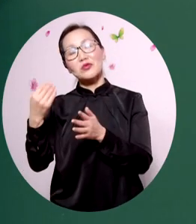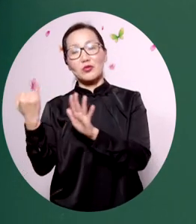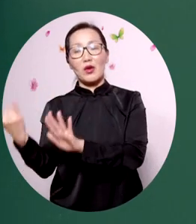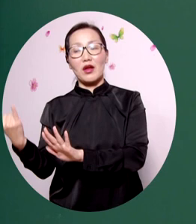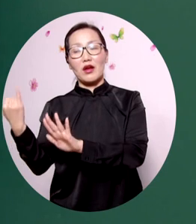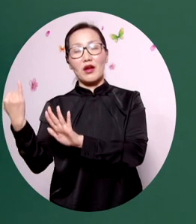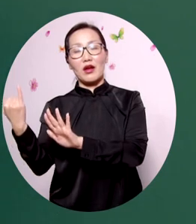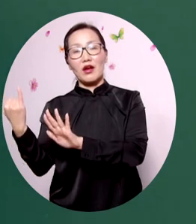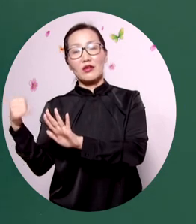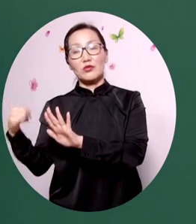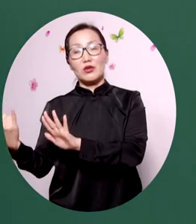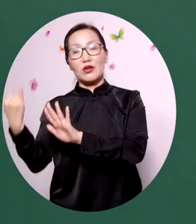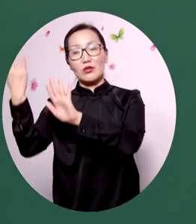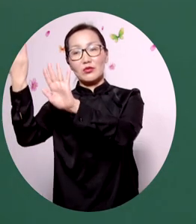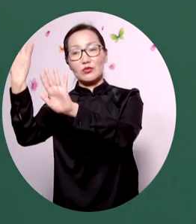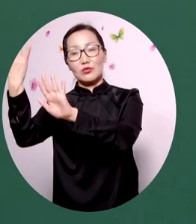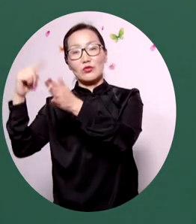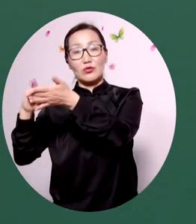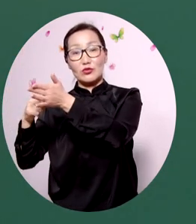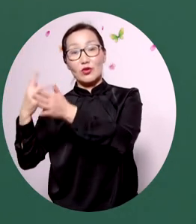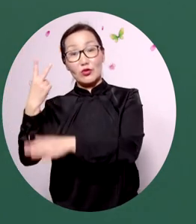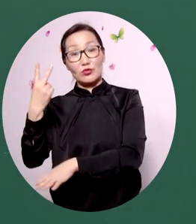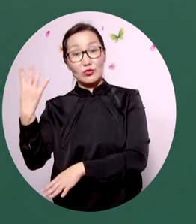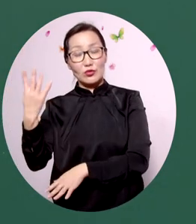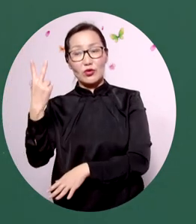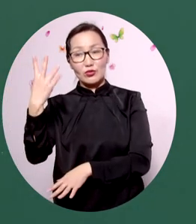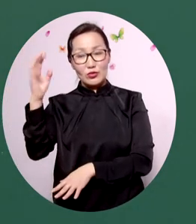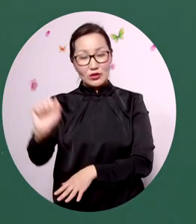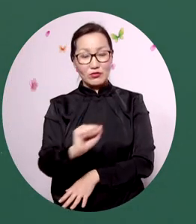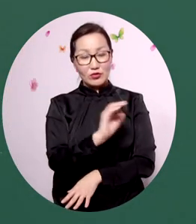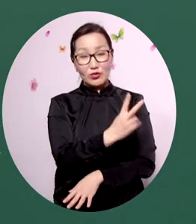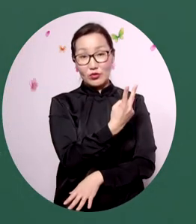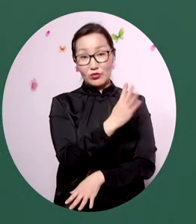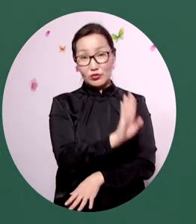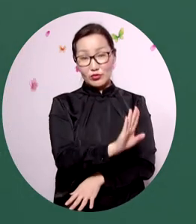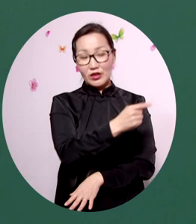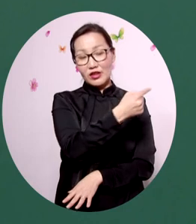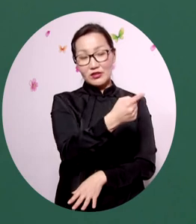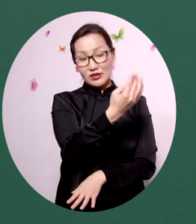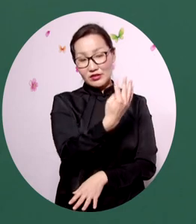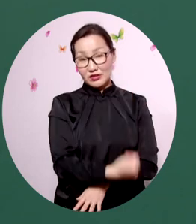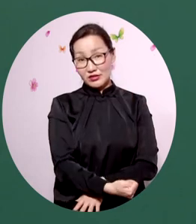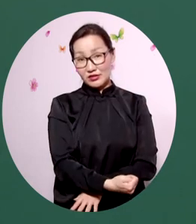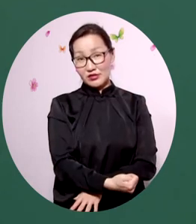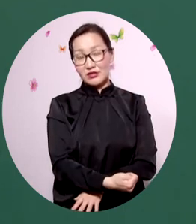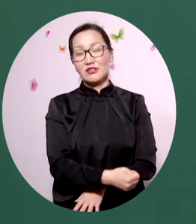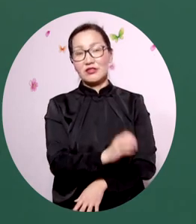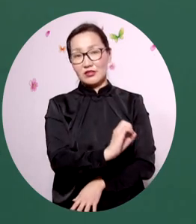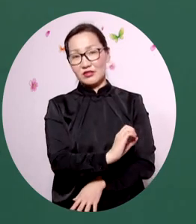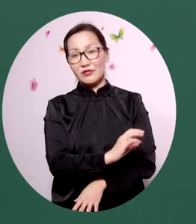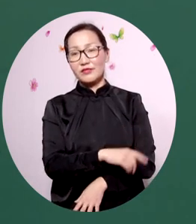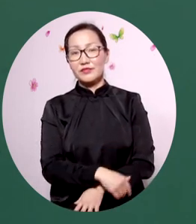6 удаа багтана. 46, 24, 24-өөс 24-ийг хасаад